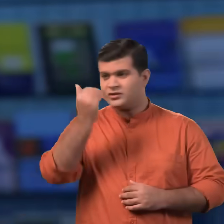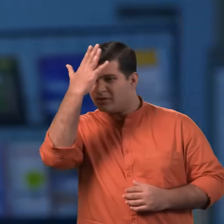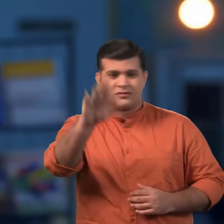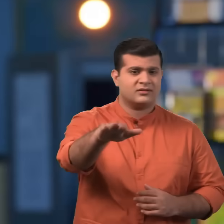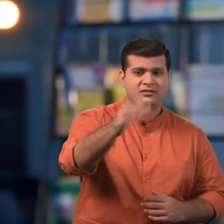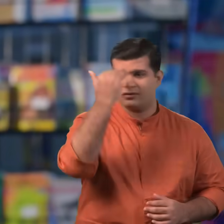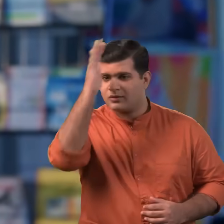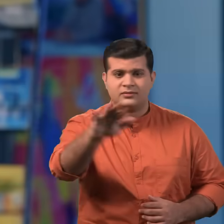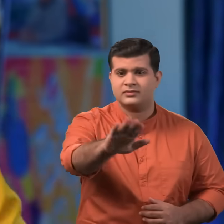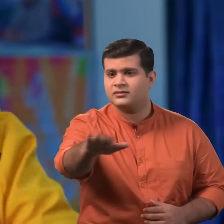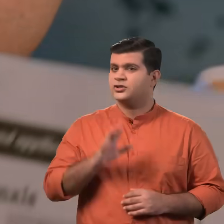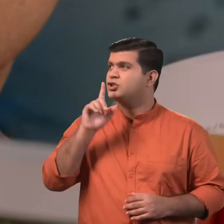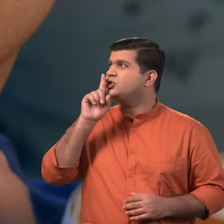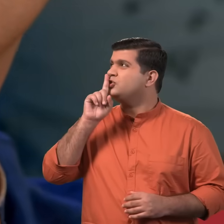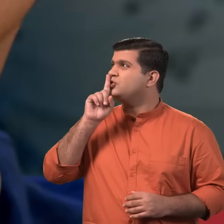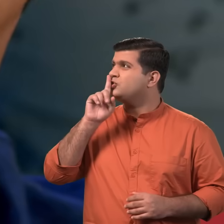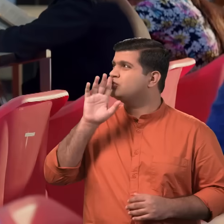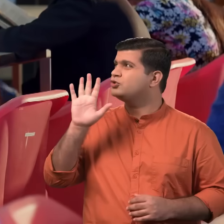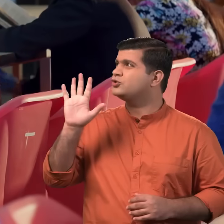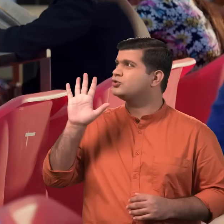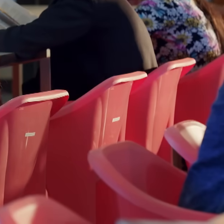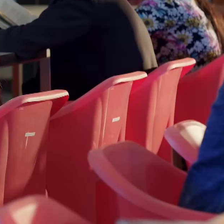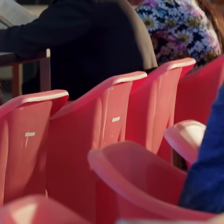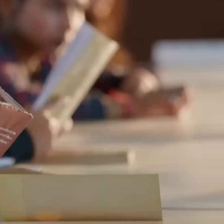वीर जी, वीर जी।